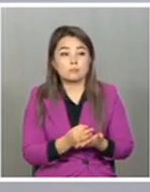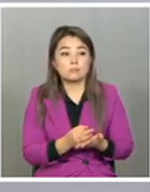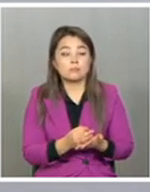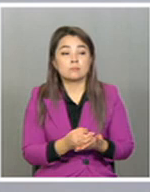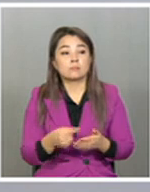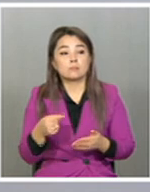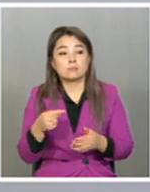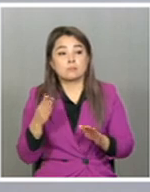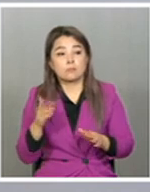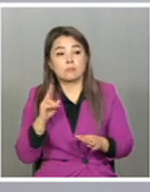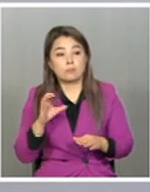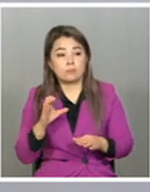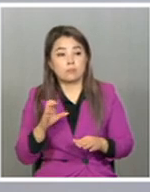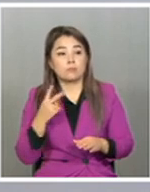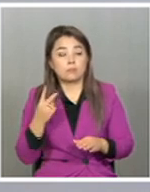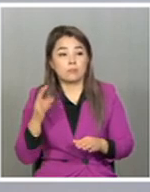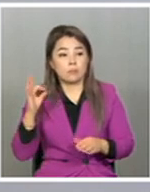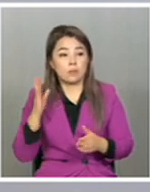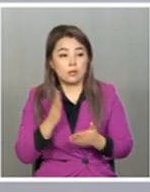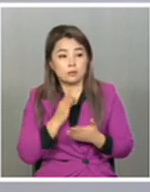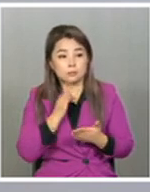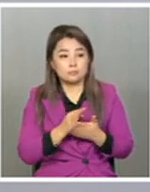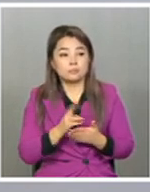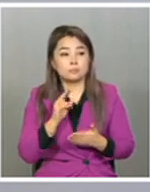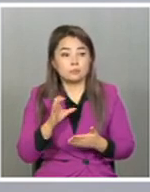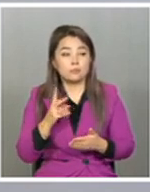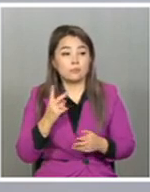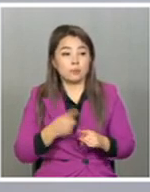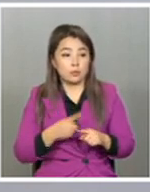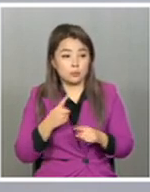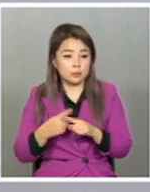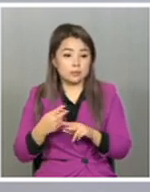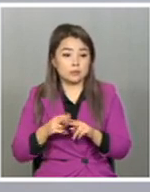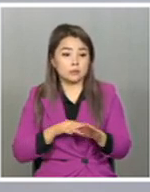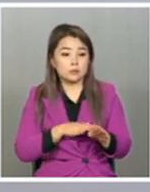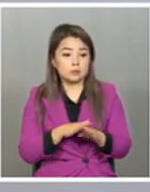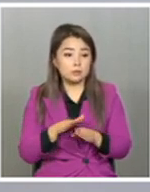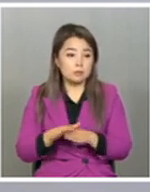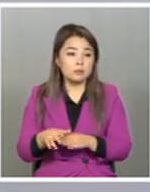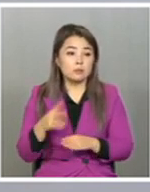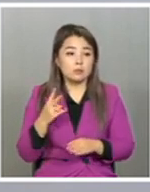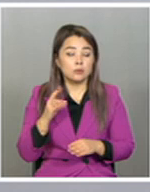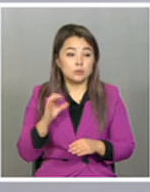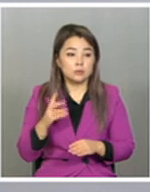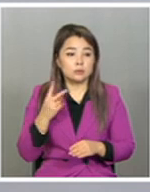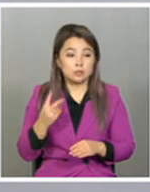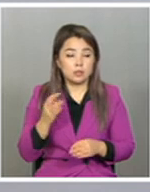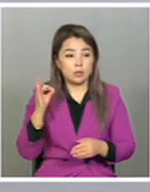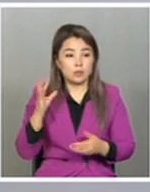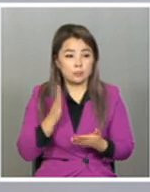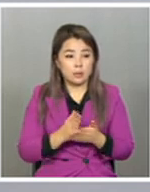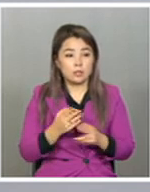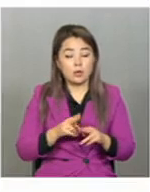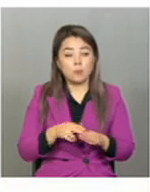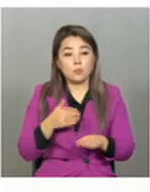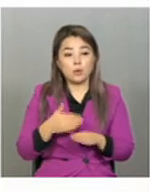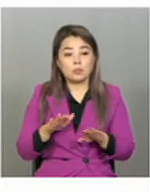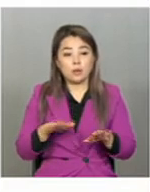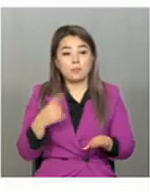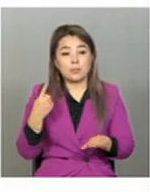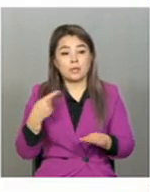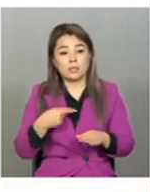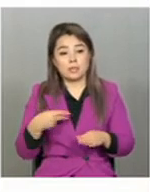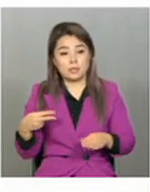алмында 2 косинус 2 градус, қосуды орындайтын болсақ, 2 косинус 2 градус. Бұл бөлшек бізде 1-ге